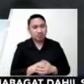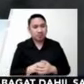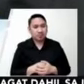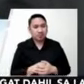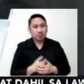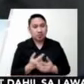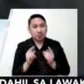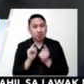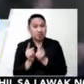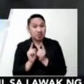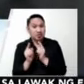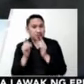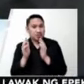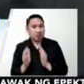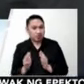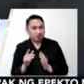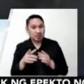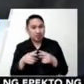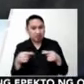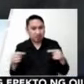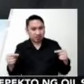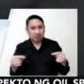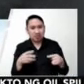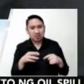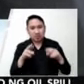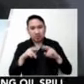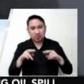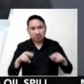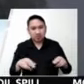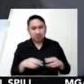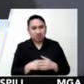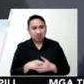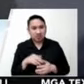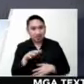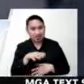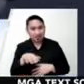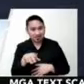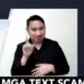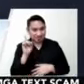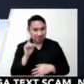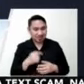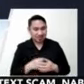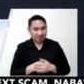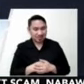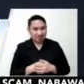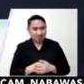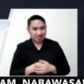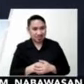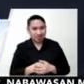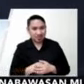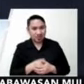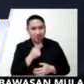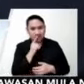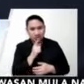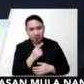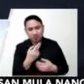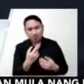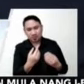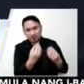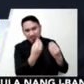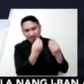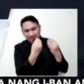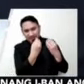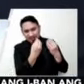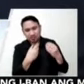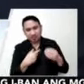pag-cater na nasa set Oo anan sila sila Si R saka si kenj sila talaga yung tumututok Sain nagbabantay